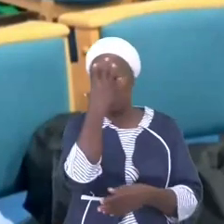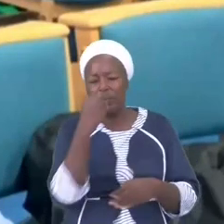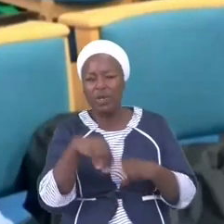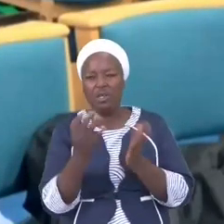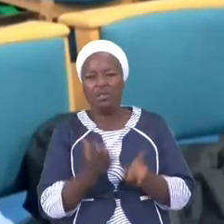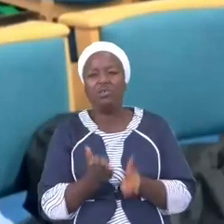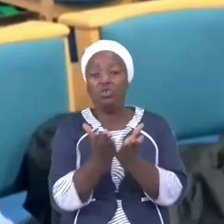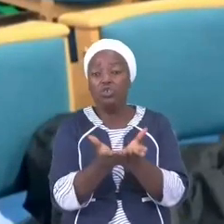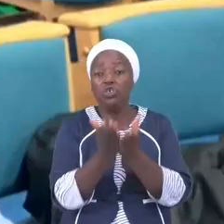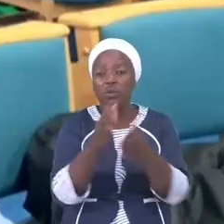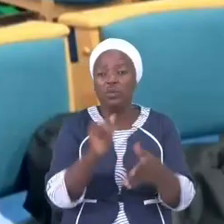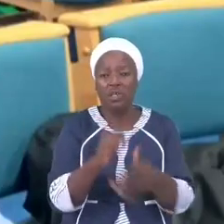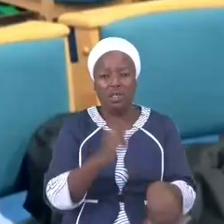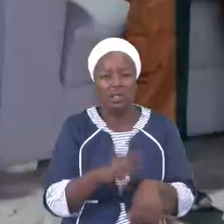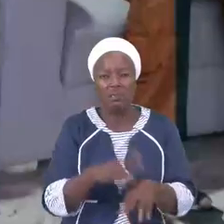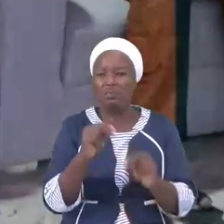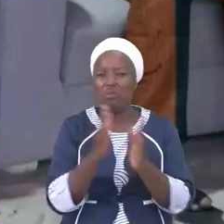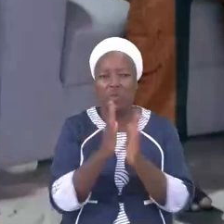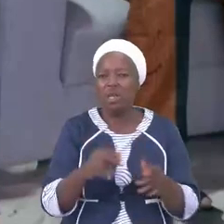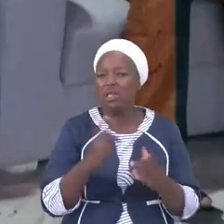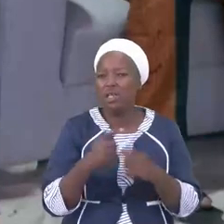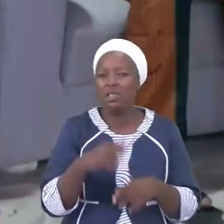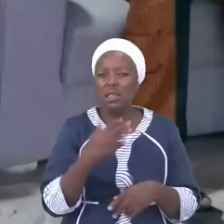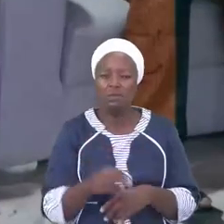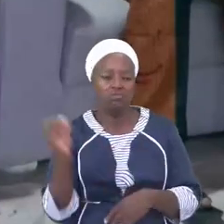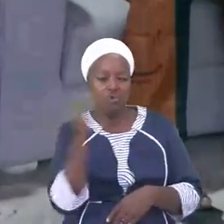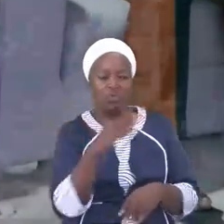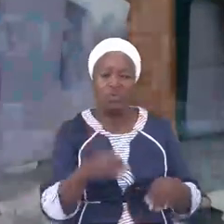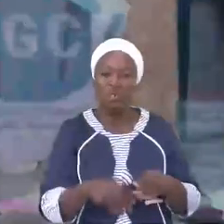le navire, pas de prière. Finalement, on l'a jeté dans la